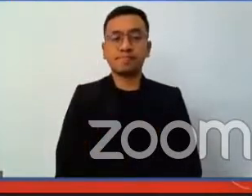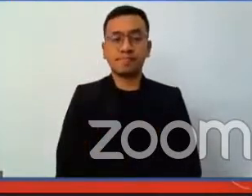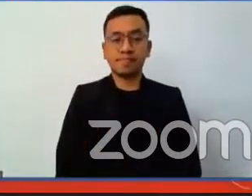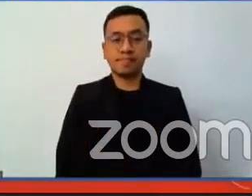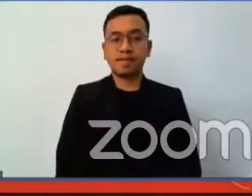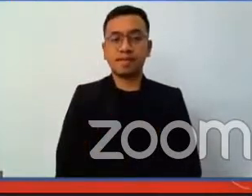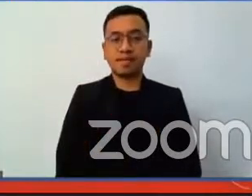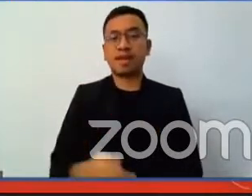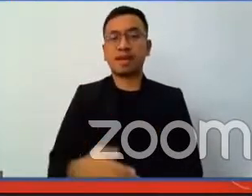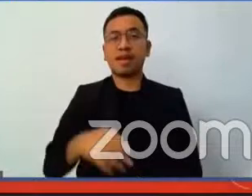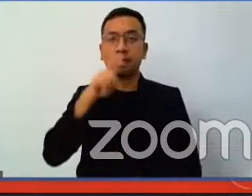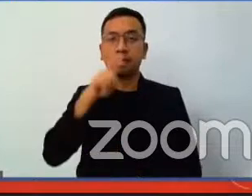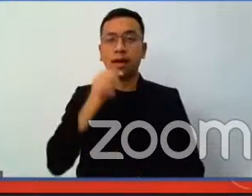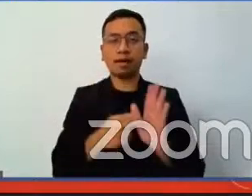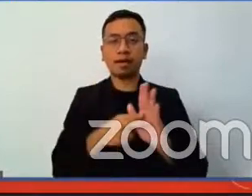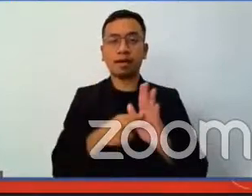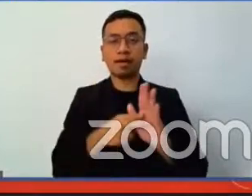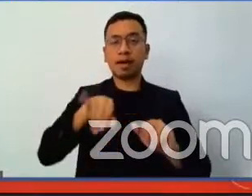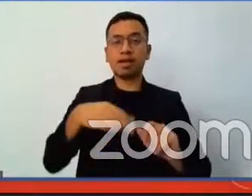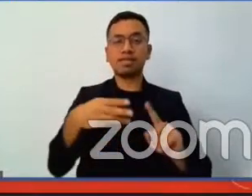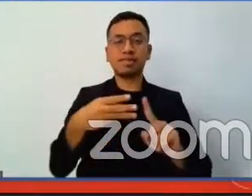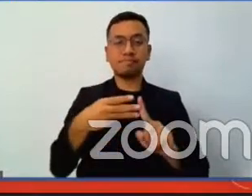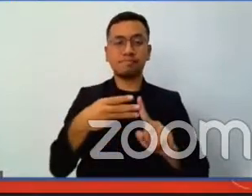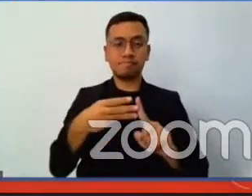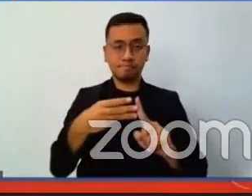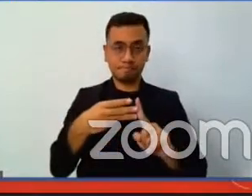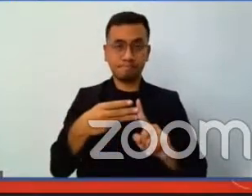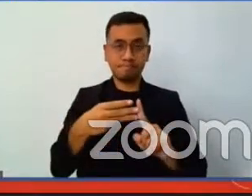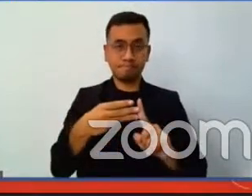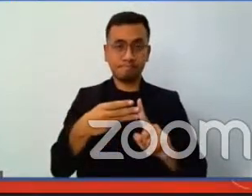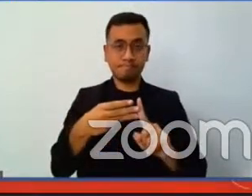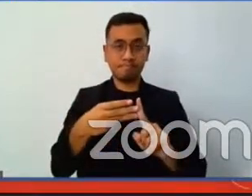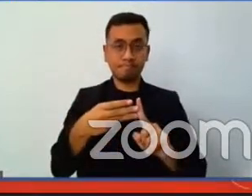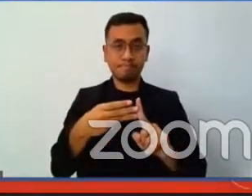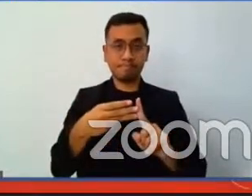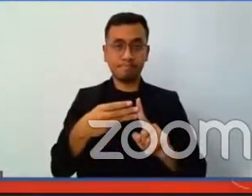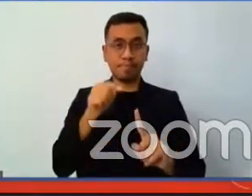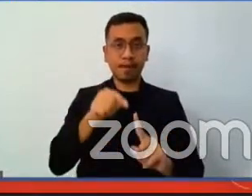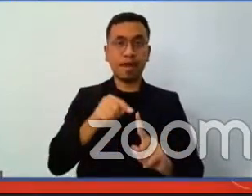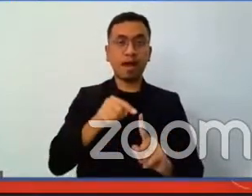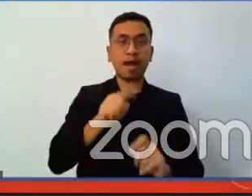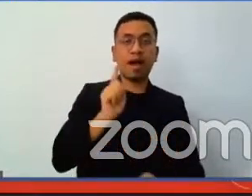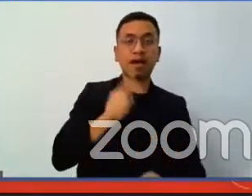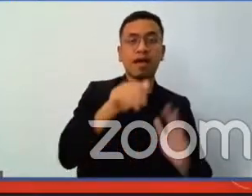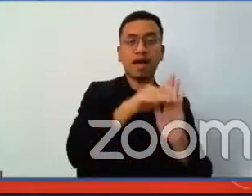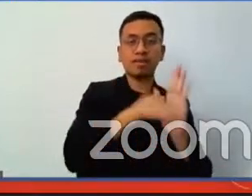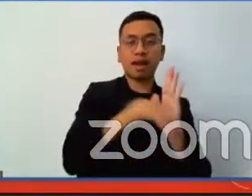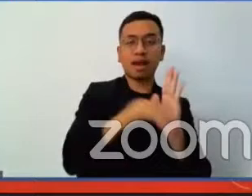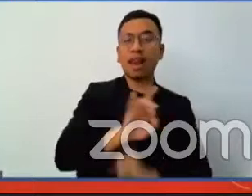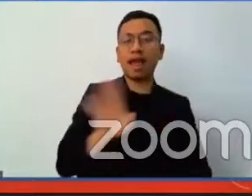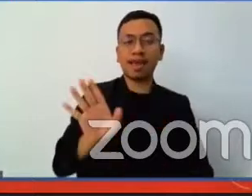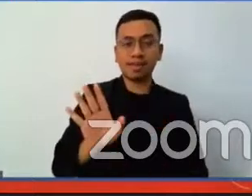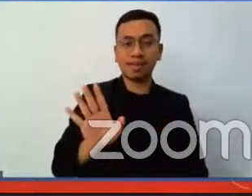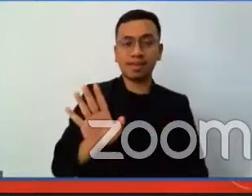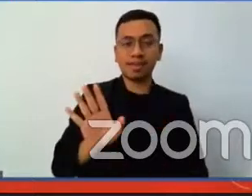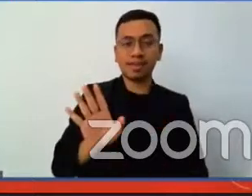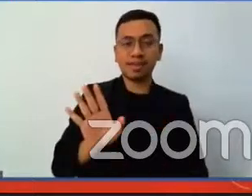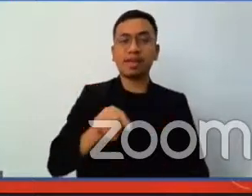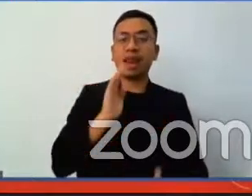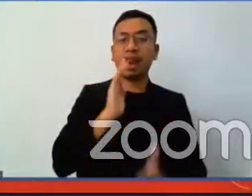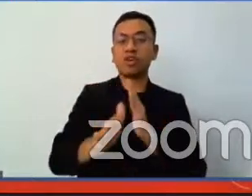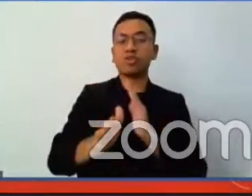Pak Ainun Najib ini karena kebetulan beliau ada acara lain setelah ini, jadi kita langsung buka